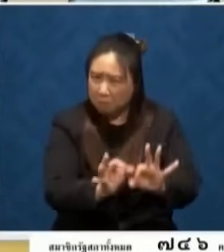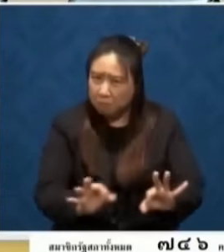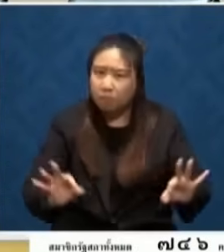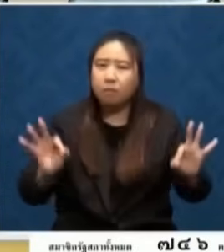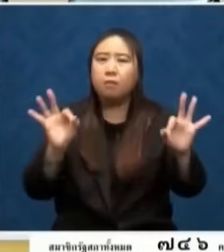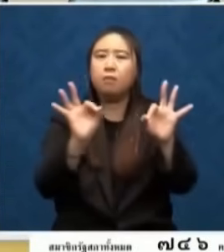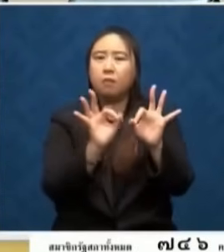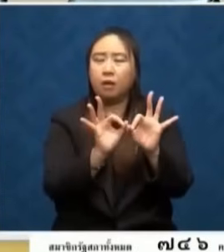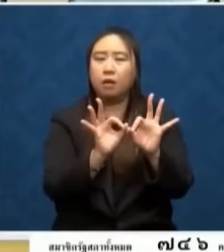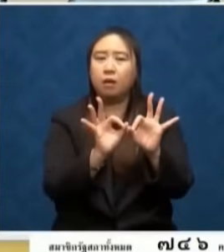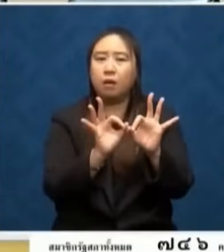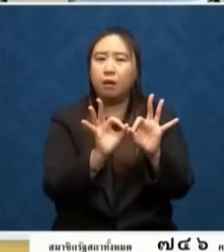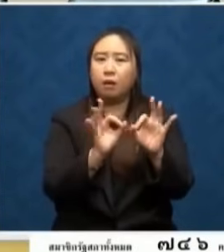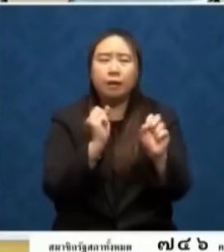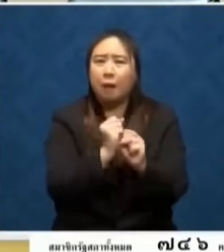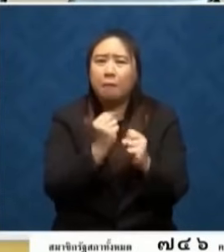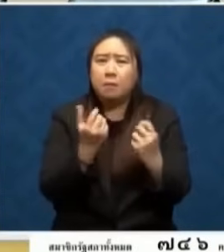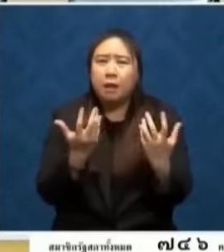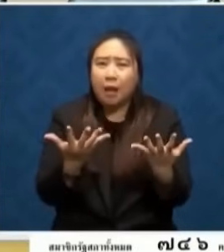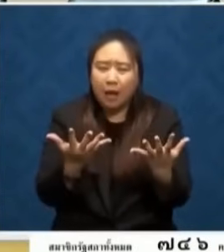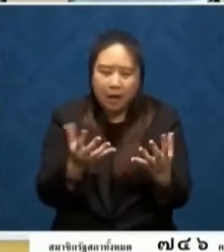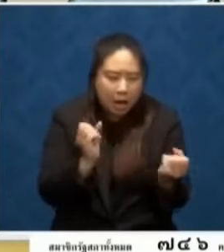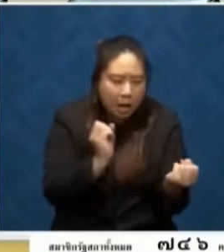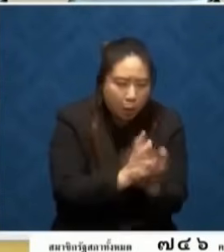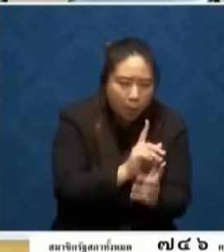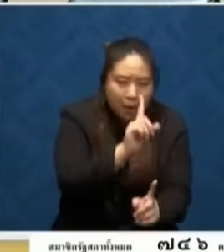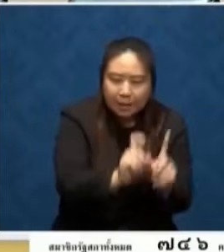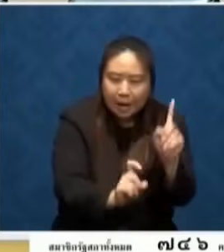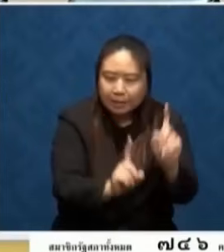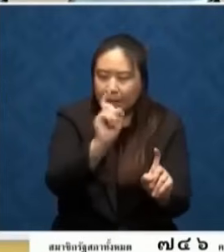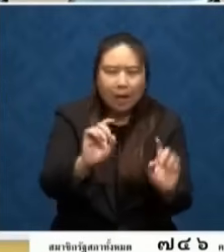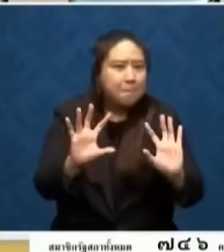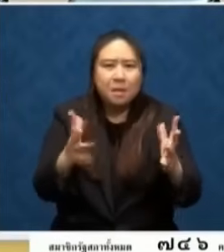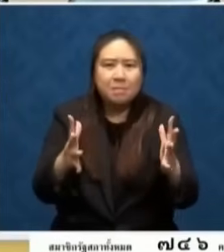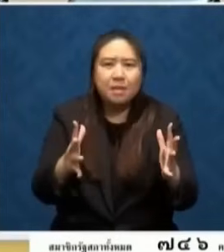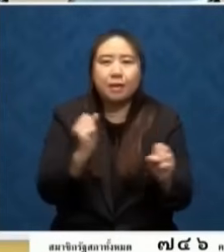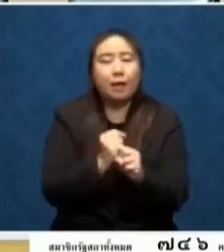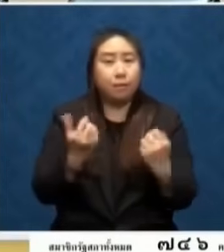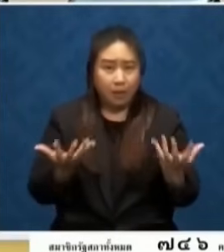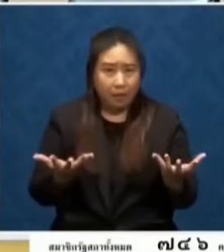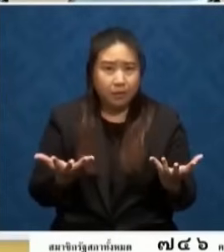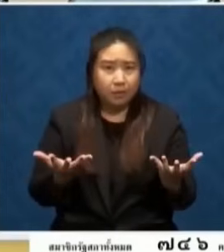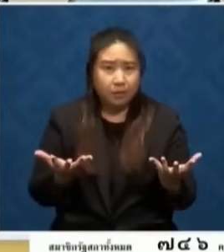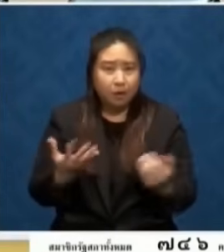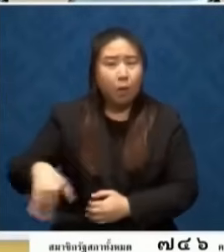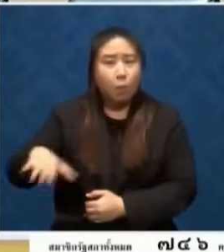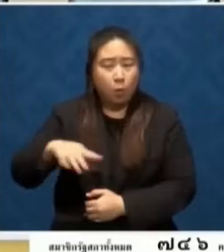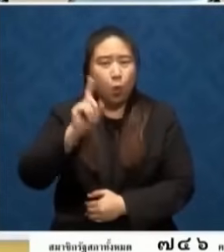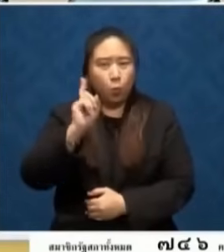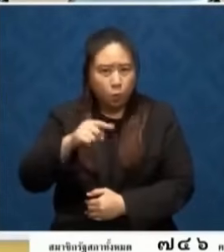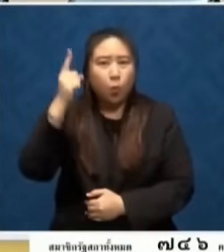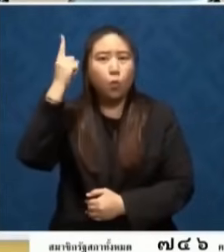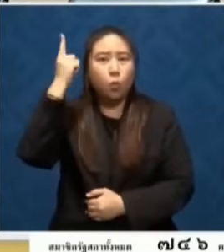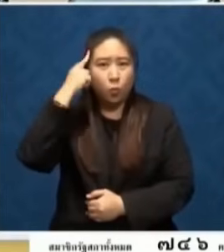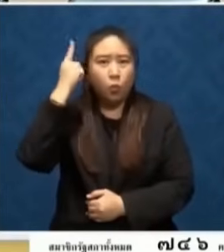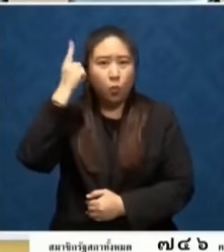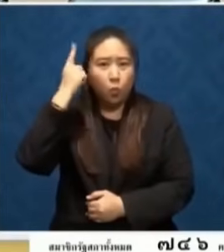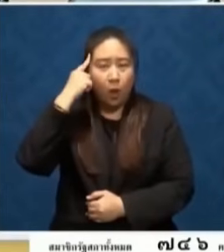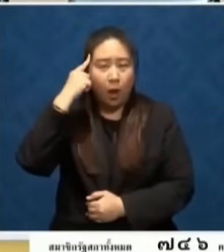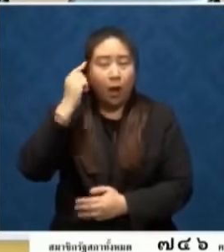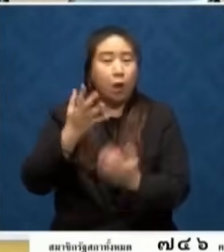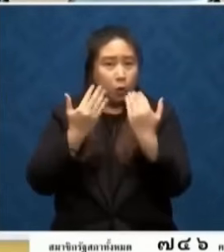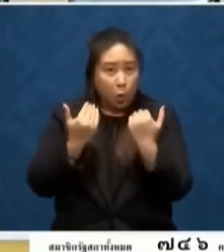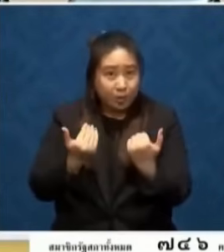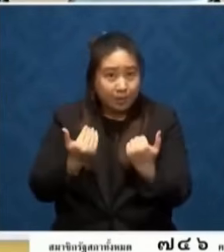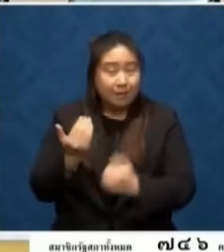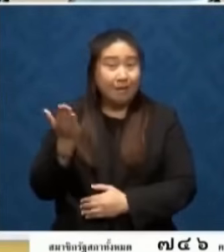ไรเราไม่เกิดความสูญเสียผมว่าสิ่งที่เราต้องรู้ก็คือว่าแม้ท่